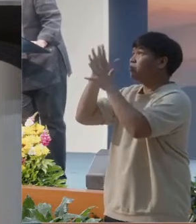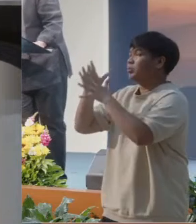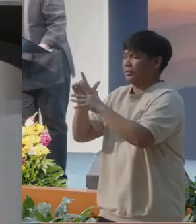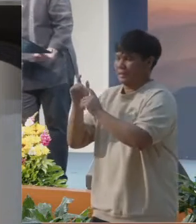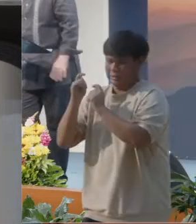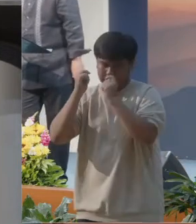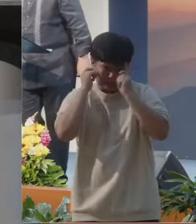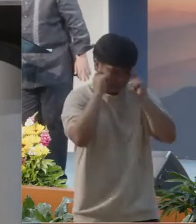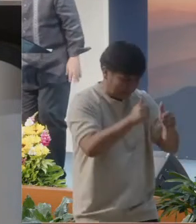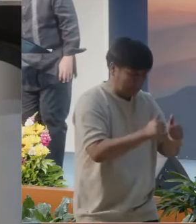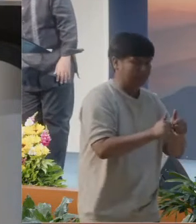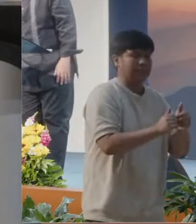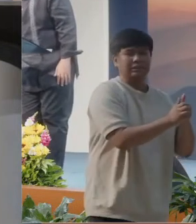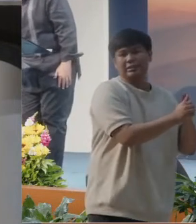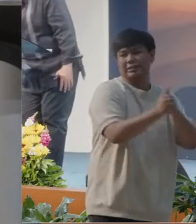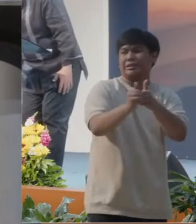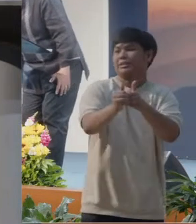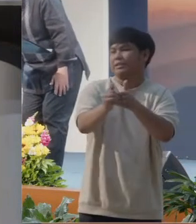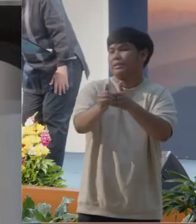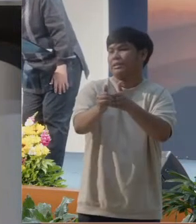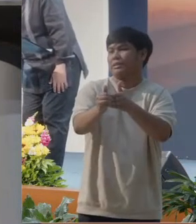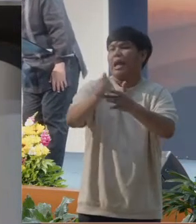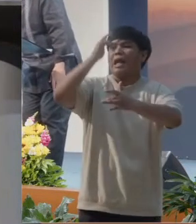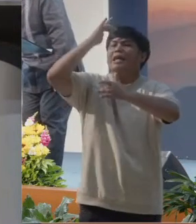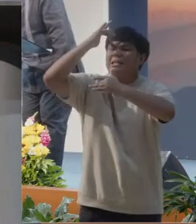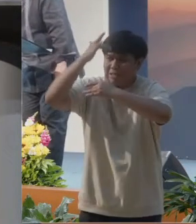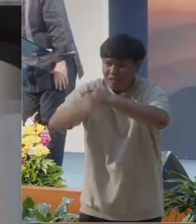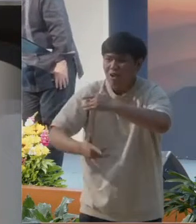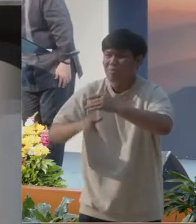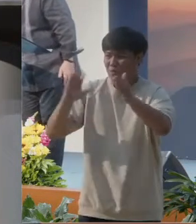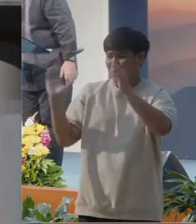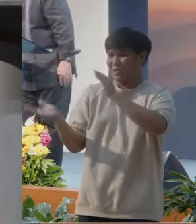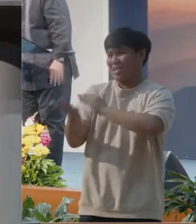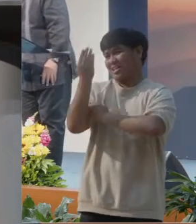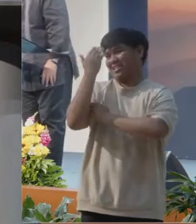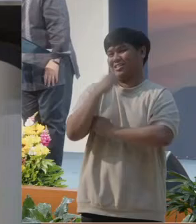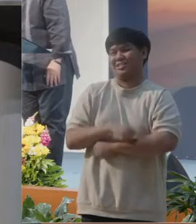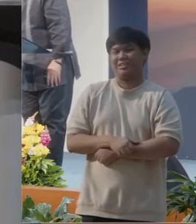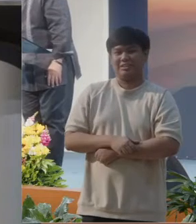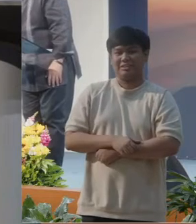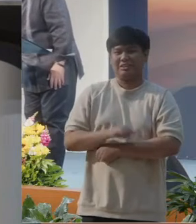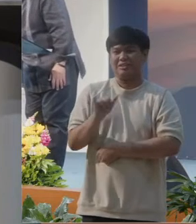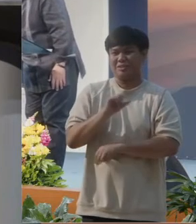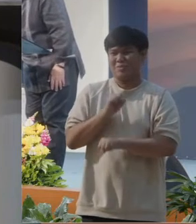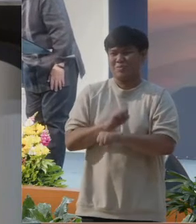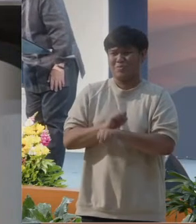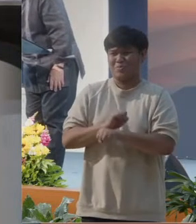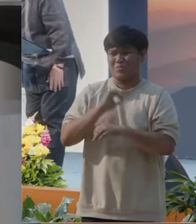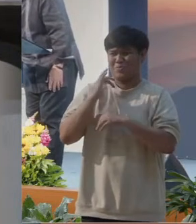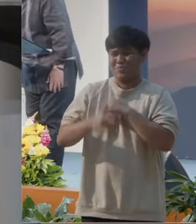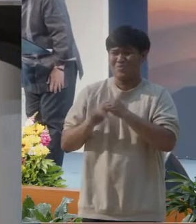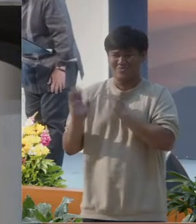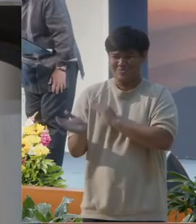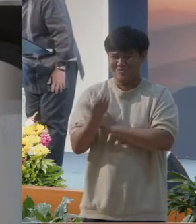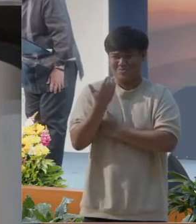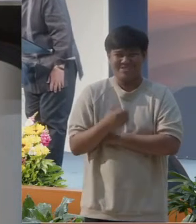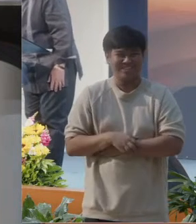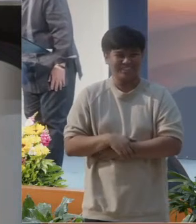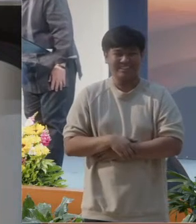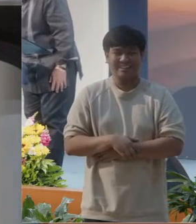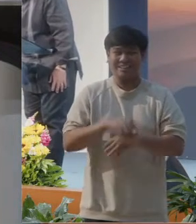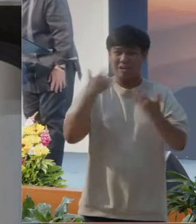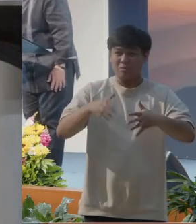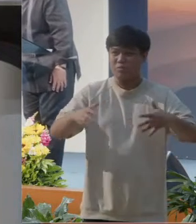Verse 16. So Joshua rose early in the morning. Early in the morning and brought